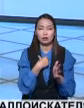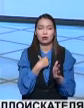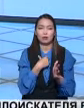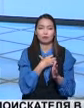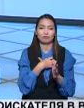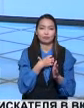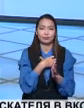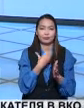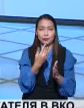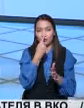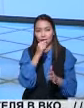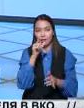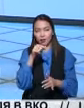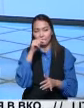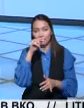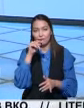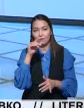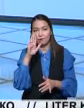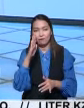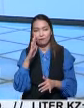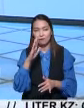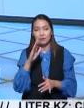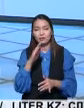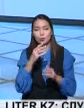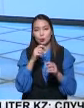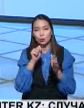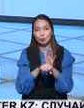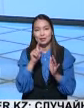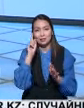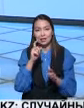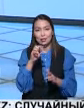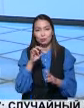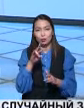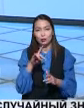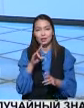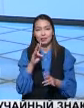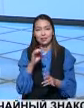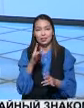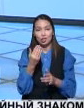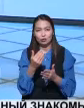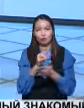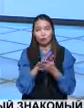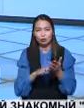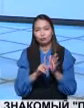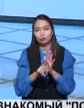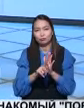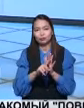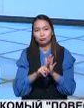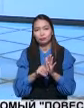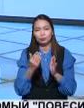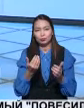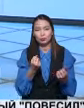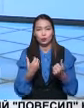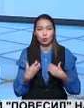для Ближнего Востока. Убийство Израилем лидера Хизбаллы Хасана Насраллы и продолжающиеся бомбардировки в очередной раз усилили опасения, что конфликт